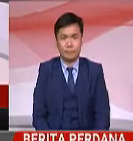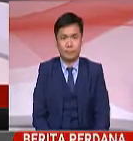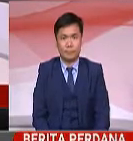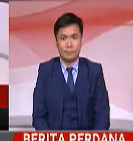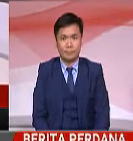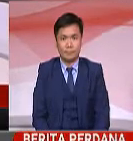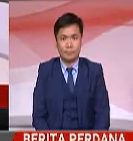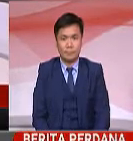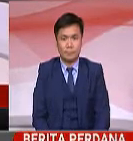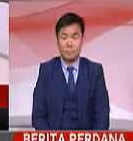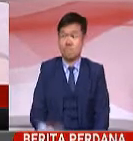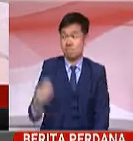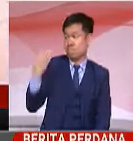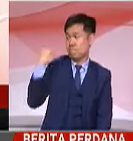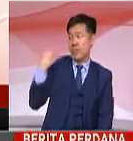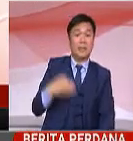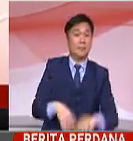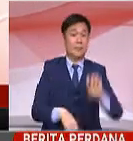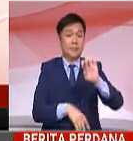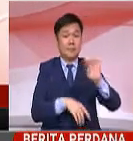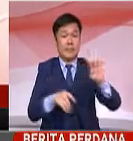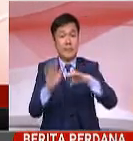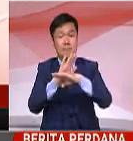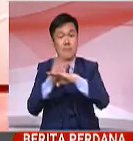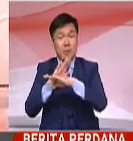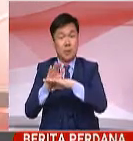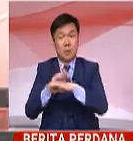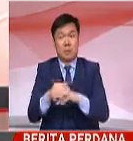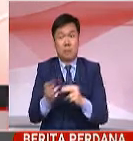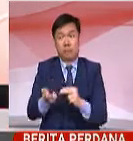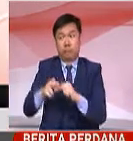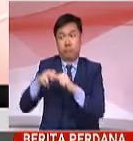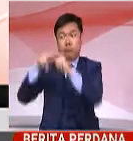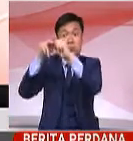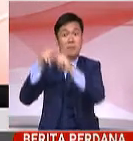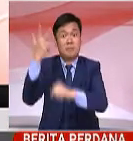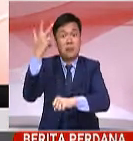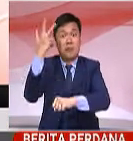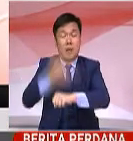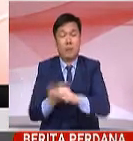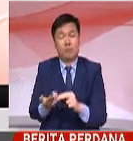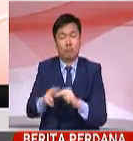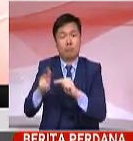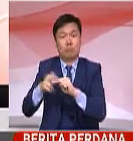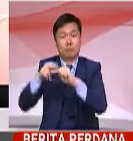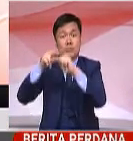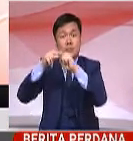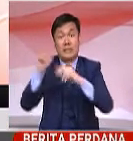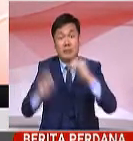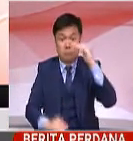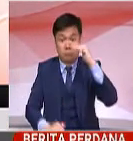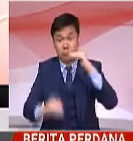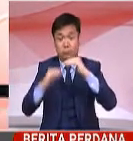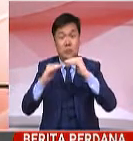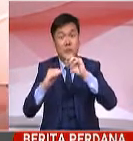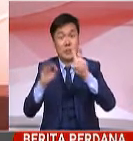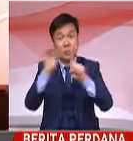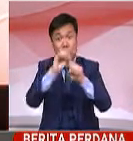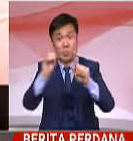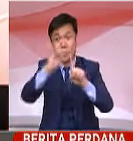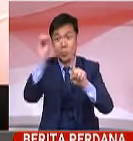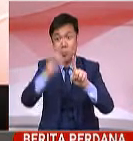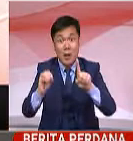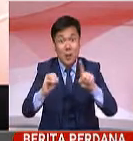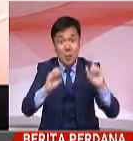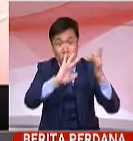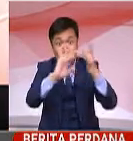Now, over the past years, e-commerce has grown triple-fold due to the pandemic. I mean, imagine if we reach 100%